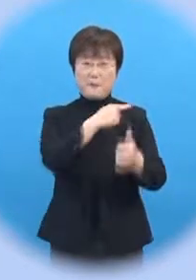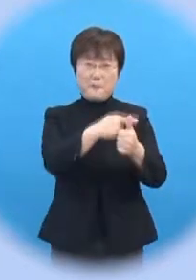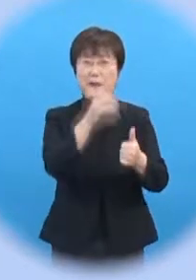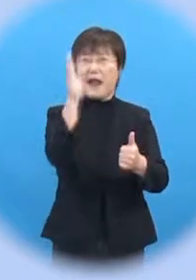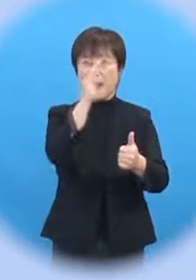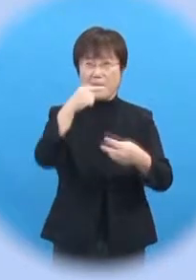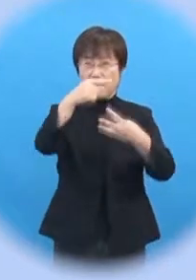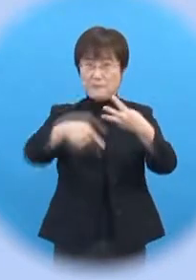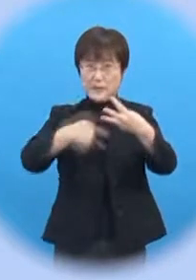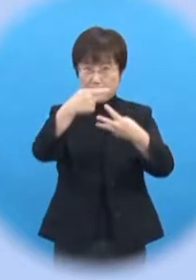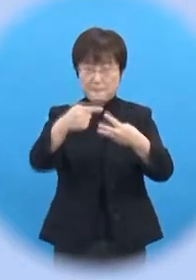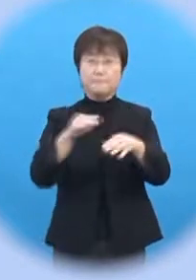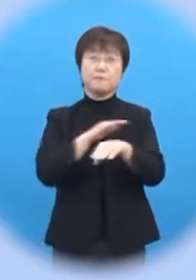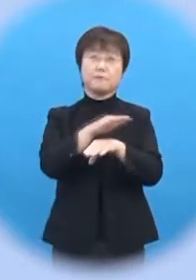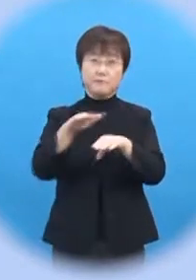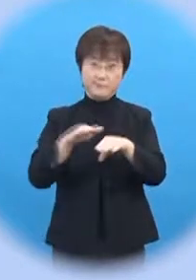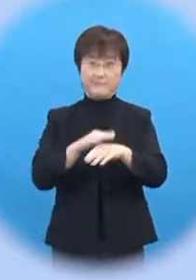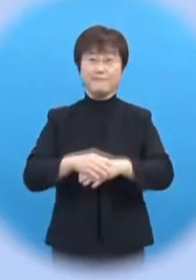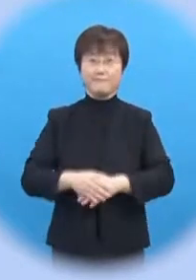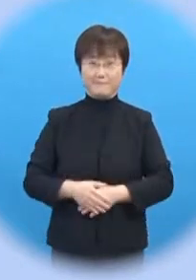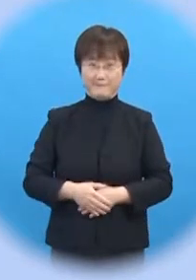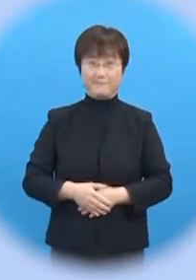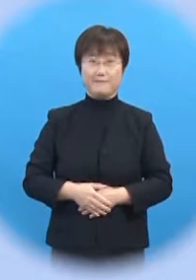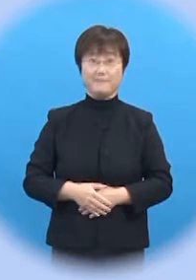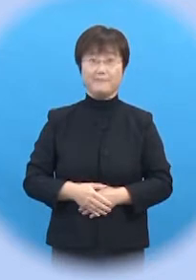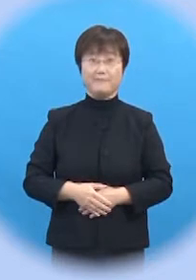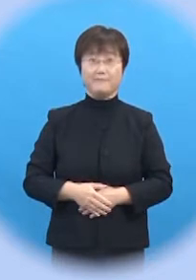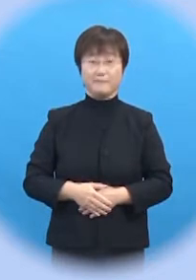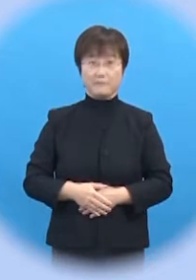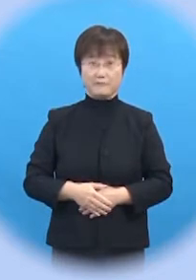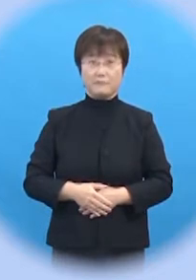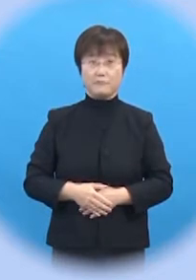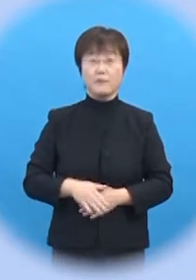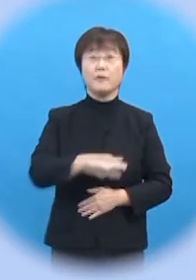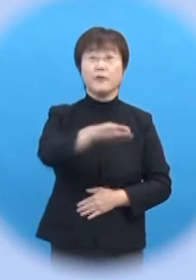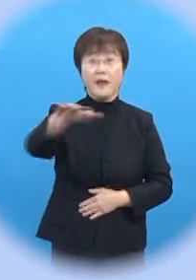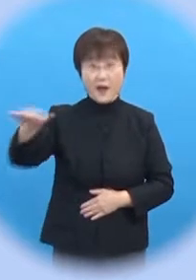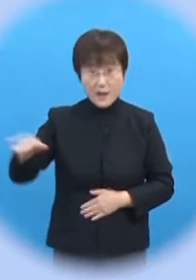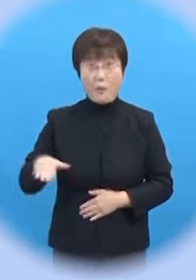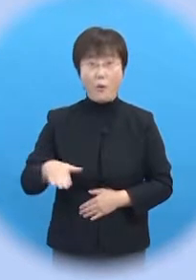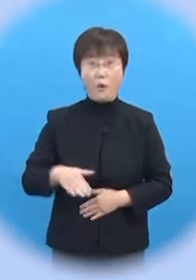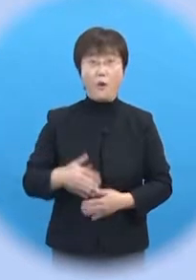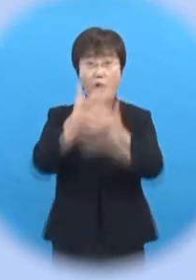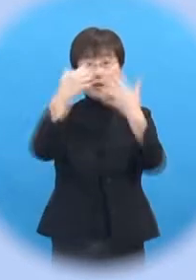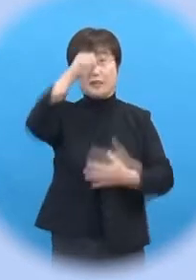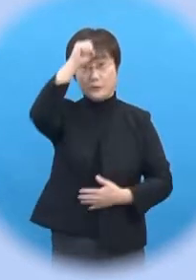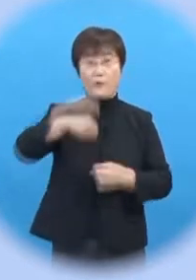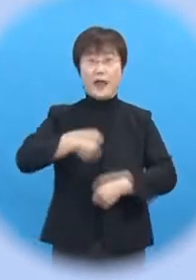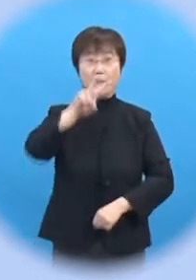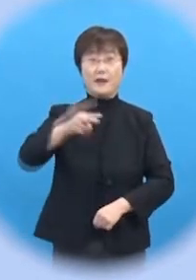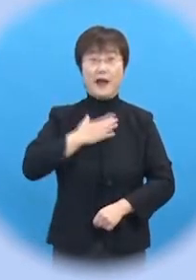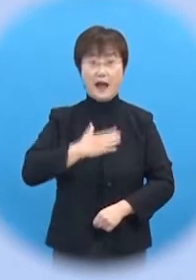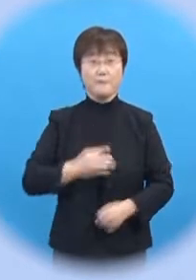ないを心がけて接することが大切なんだって。誰でも認知症を正しく理解できるよ